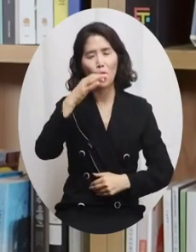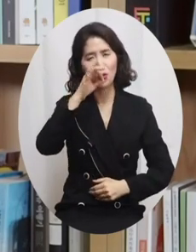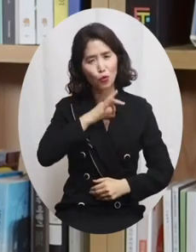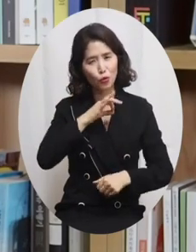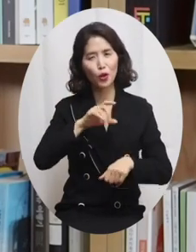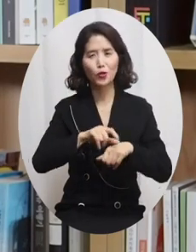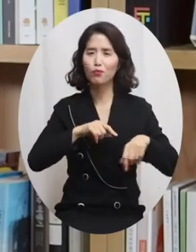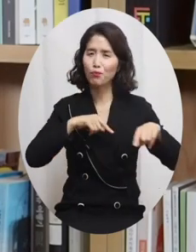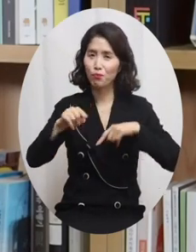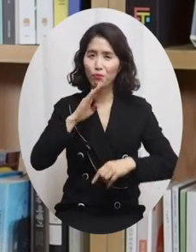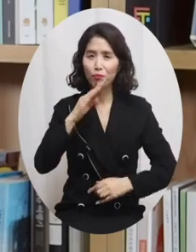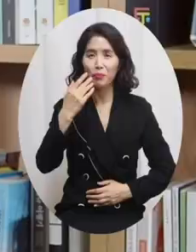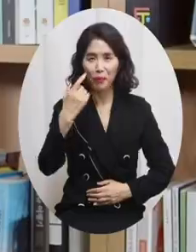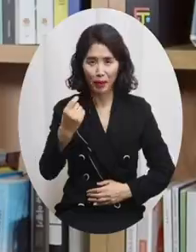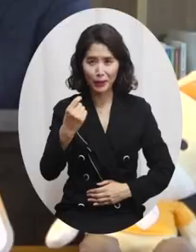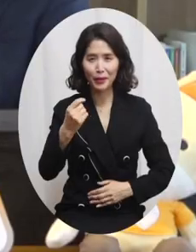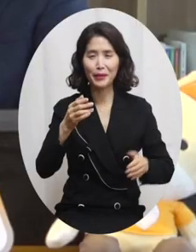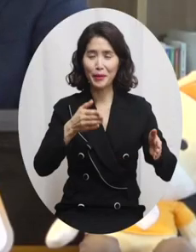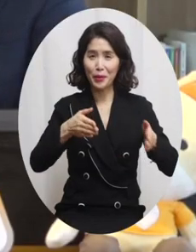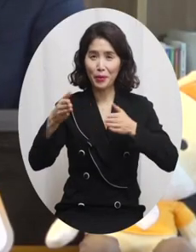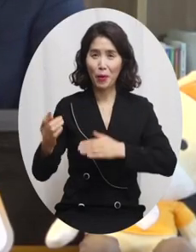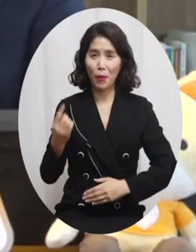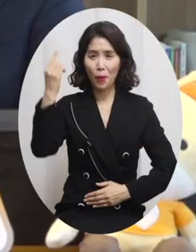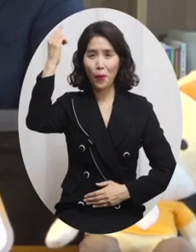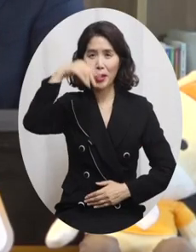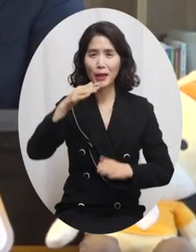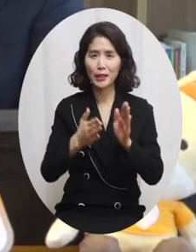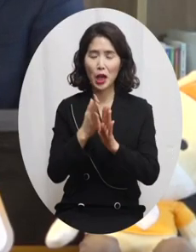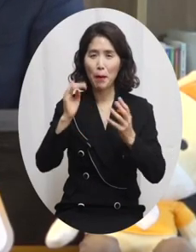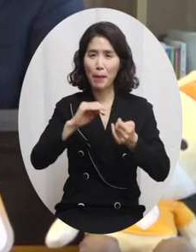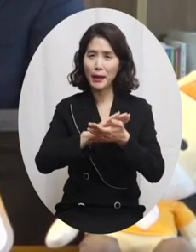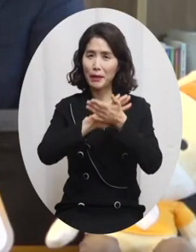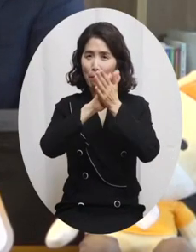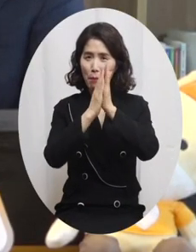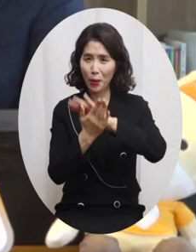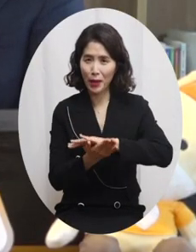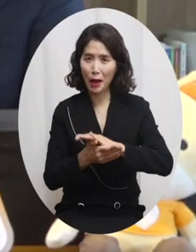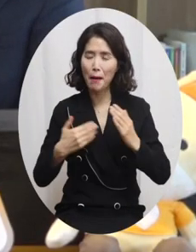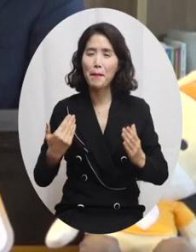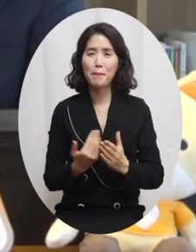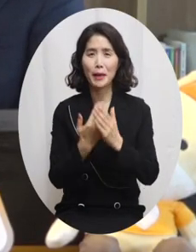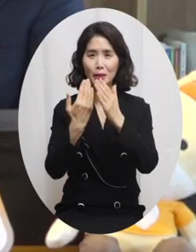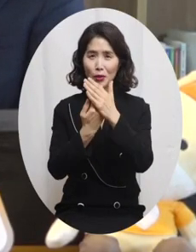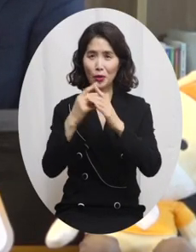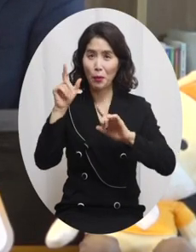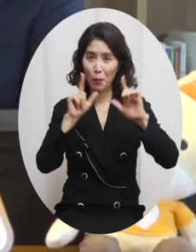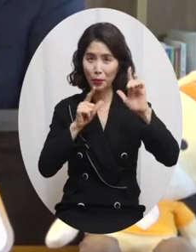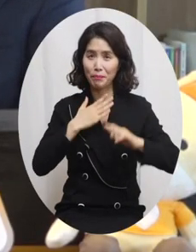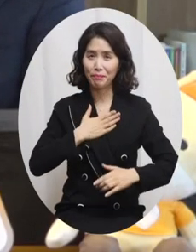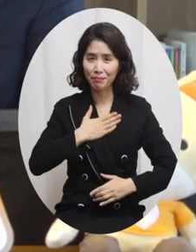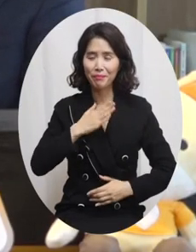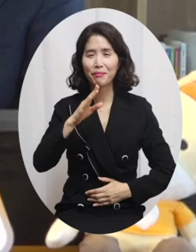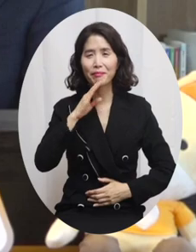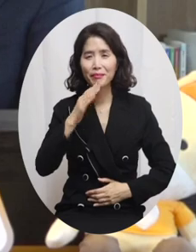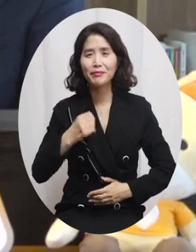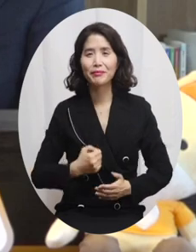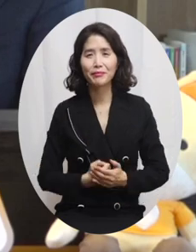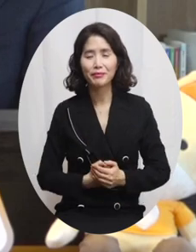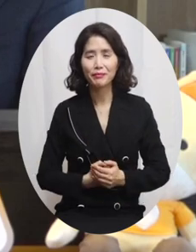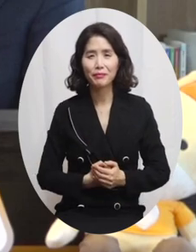되었던 그런 시책이셨습니다. 자, 고양시의 많은 변화, 발전적인 변화가 있었던 걸로 알고 있는데 그